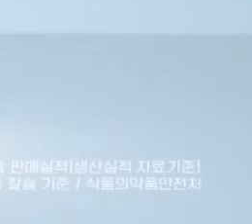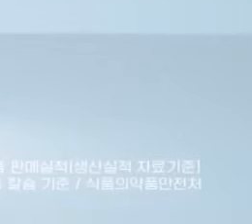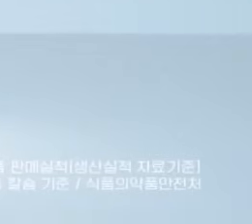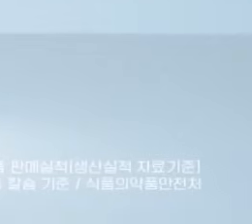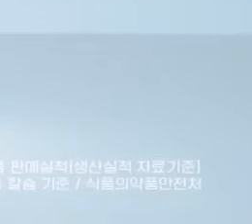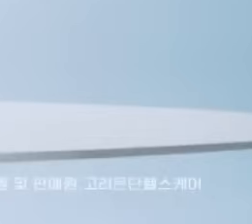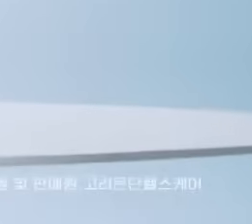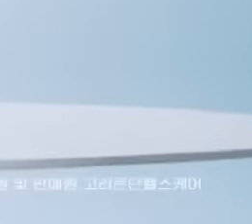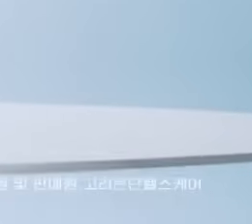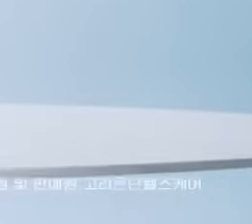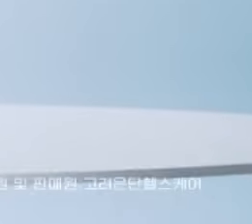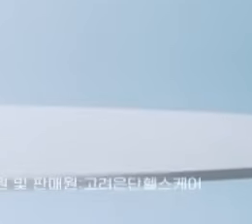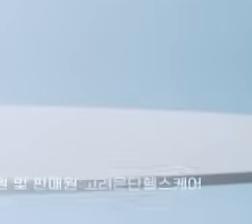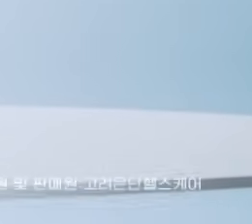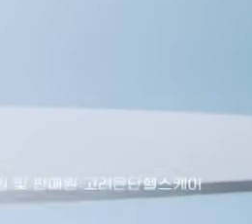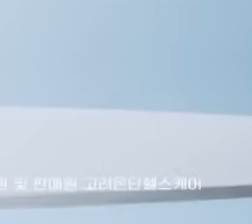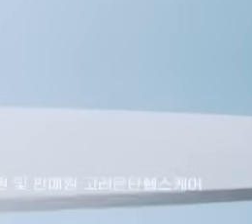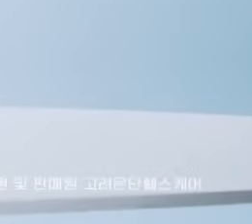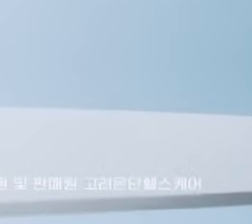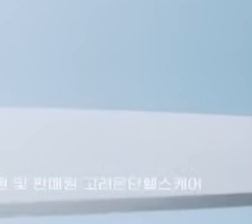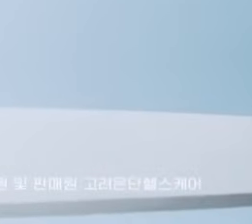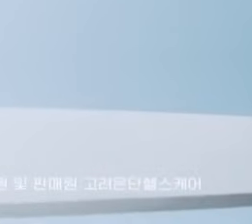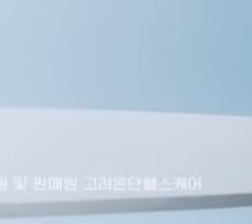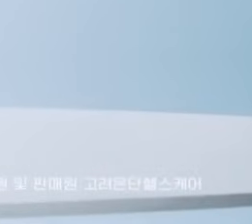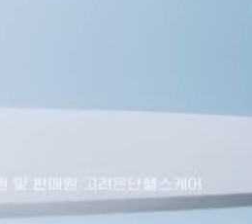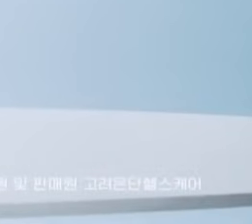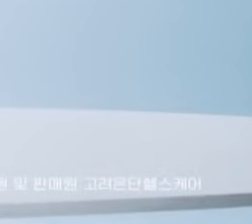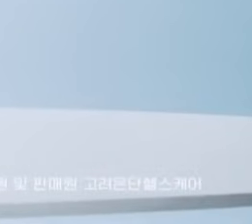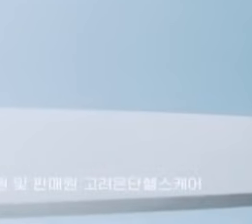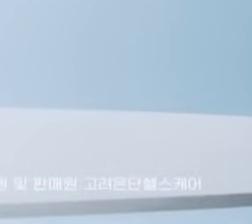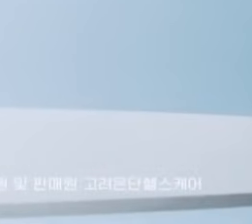1등 멀티비타민 이젠 고려온단입니다.